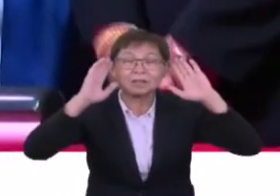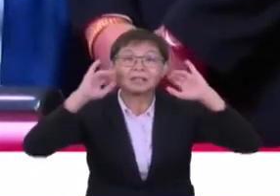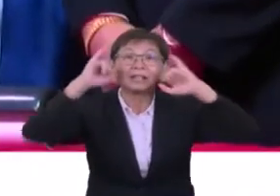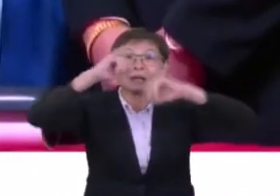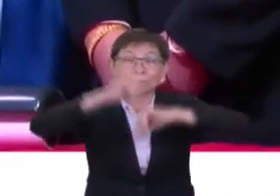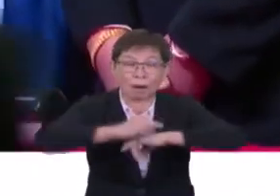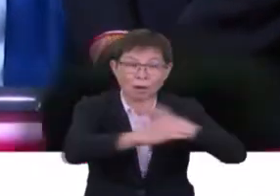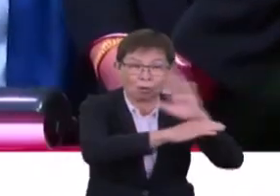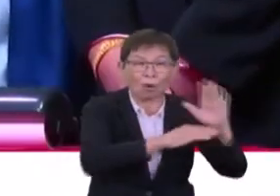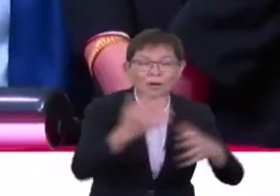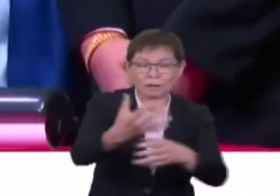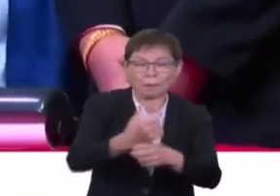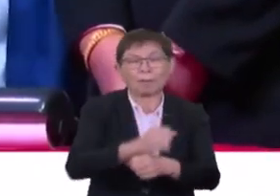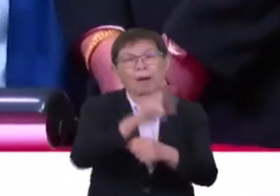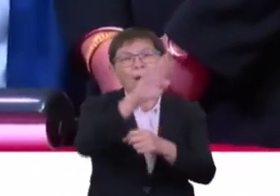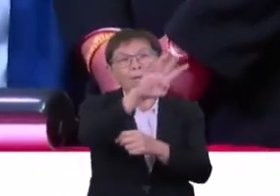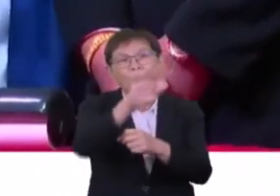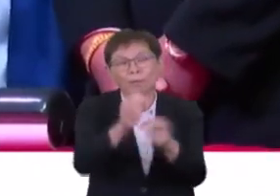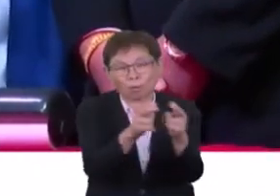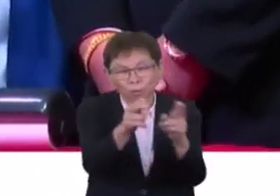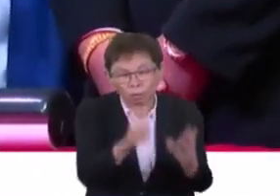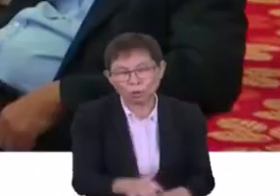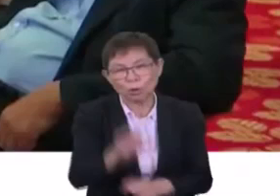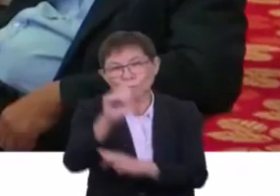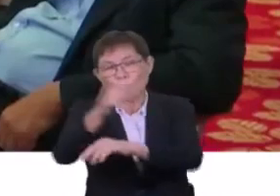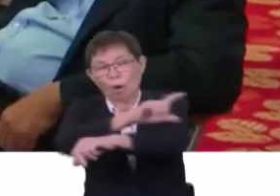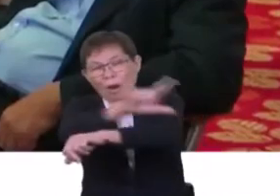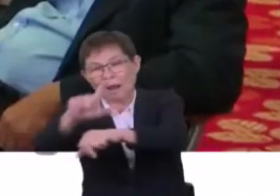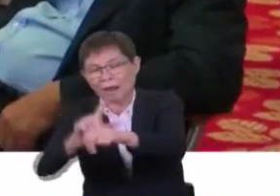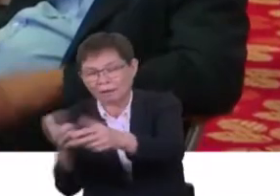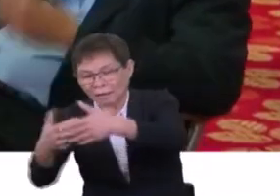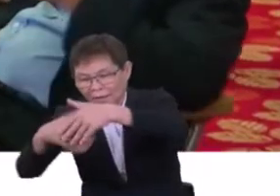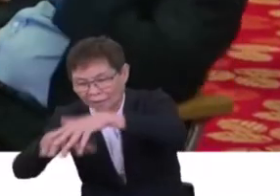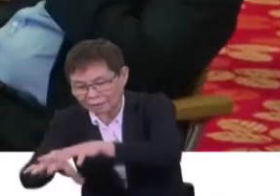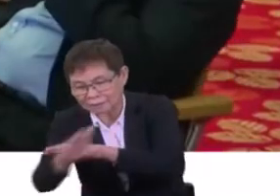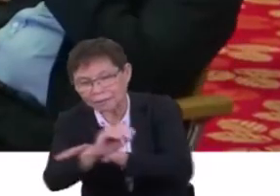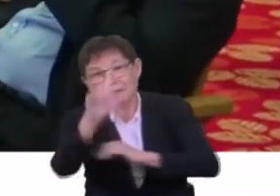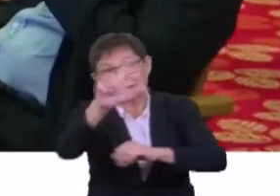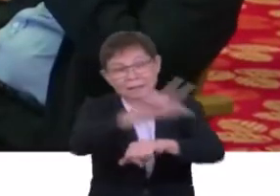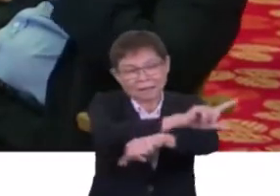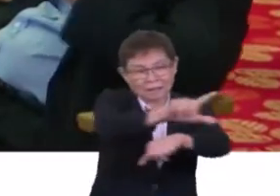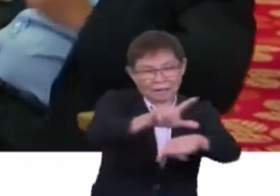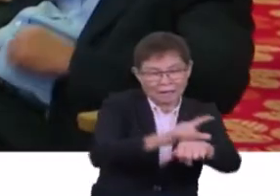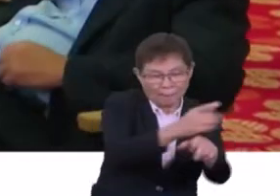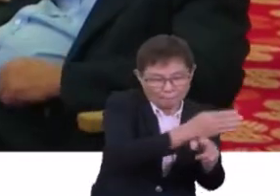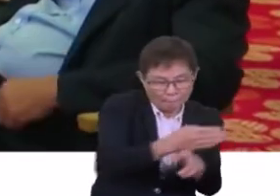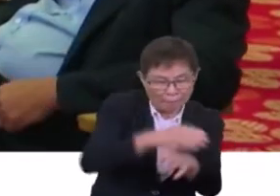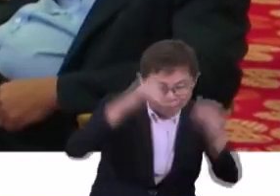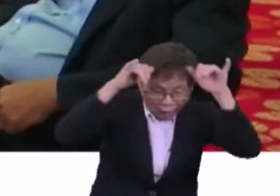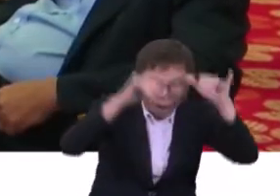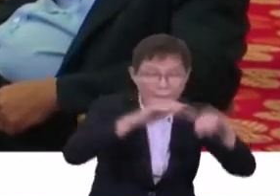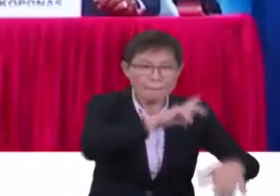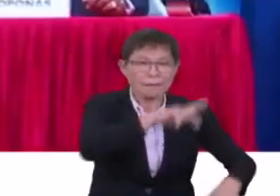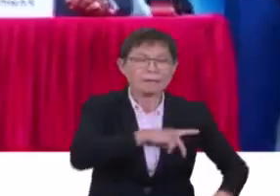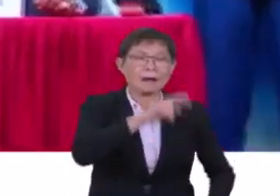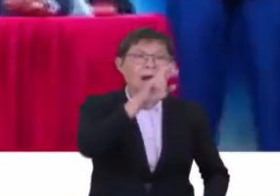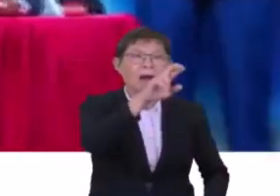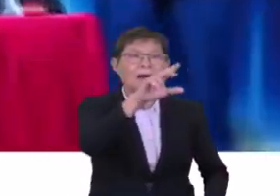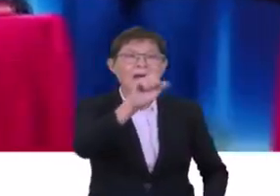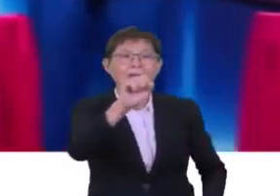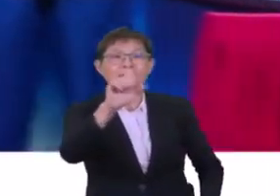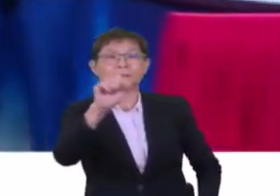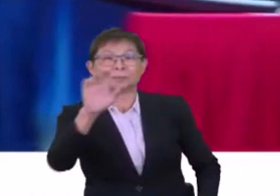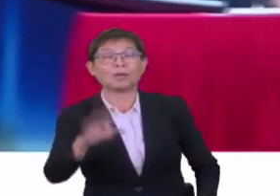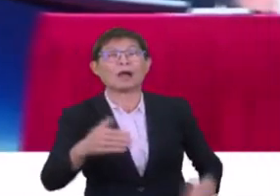diperolehi daripada 40 Usahawan dominan 10 ladang integrasi dan tiger ladang vietlott miliar LSB berkapasitas